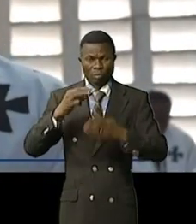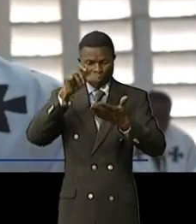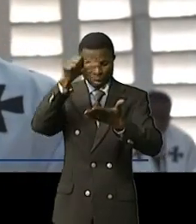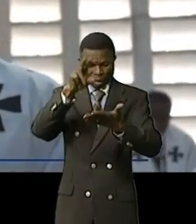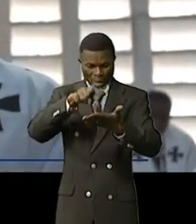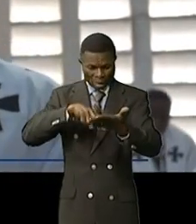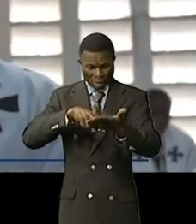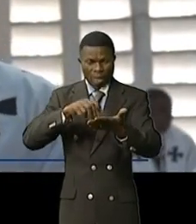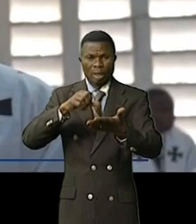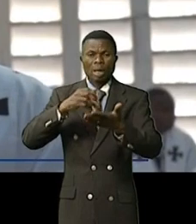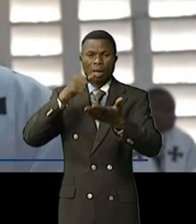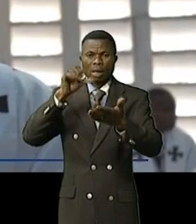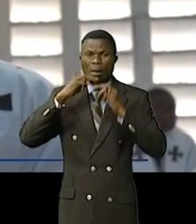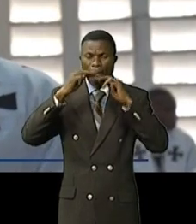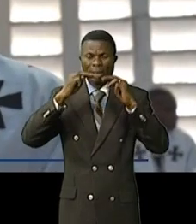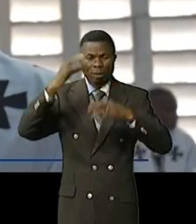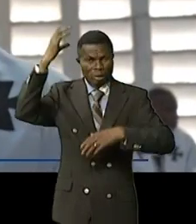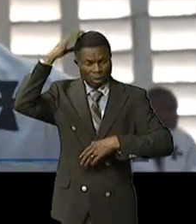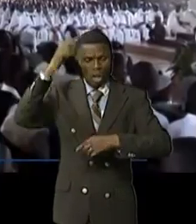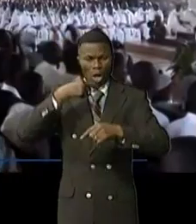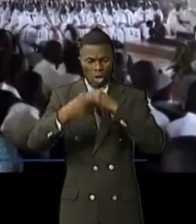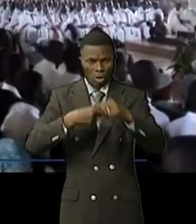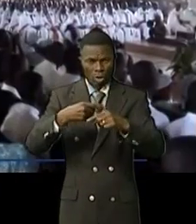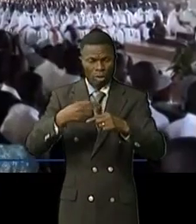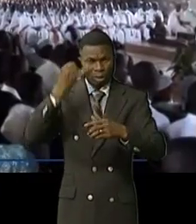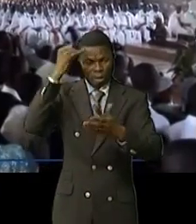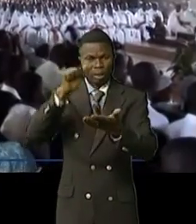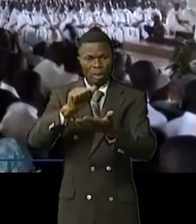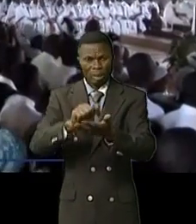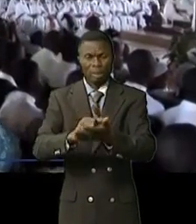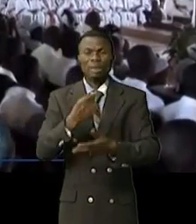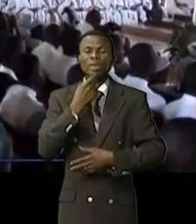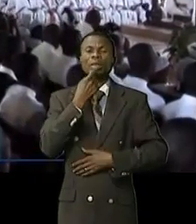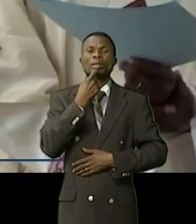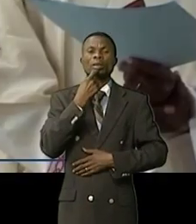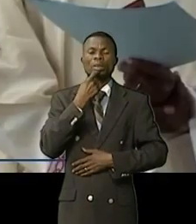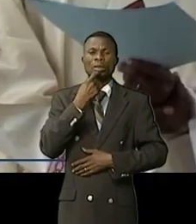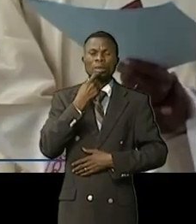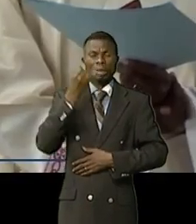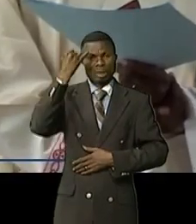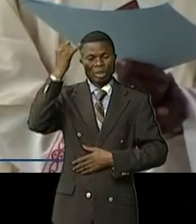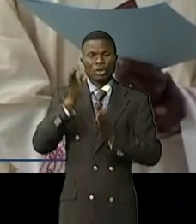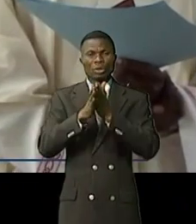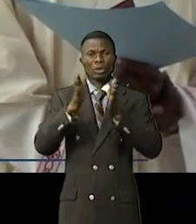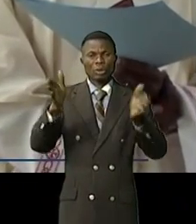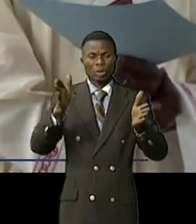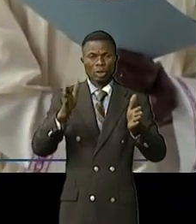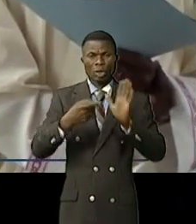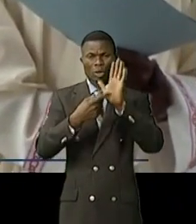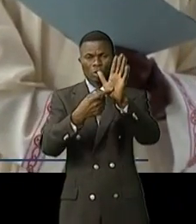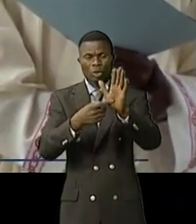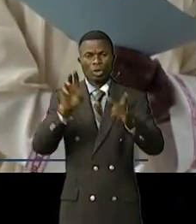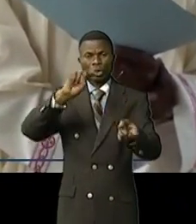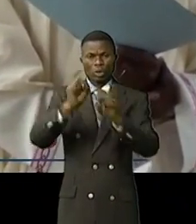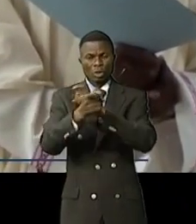évêques, le synode s'ouvre et va se dérouler dans un contraste historique dont le paysage global est marqué par des